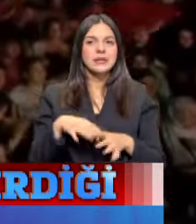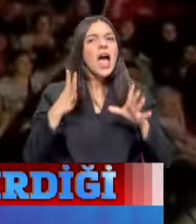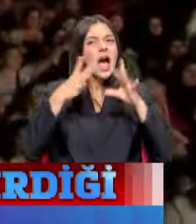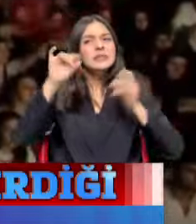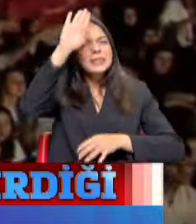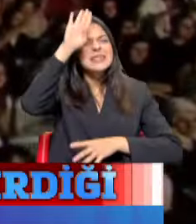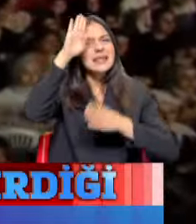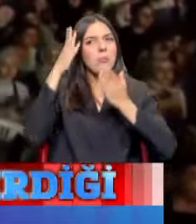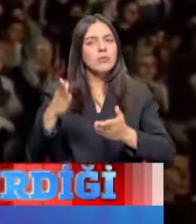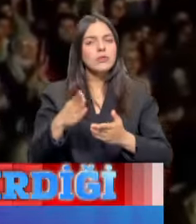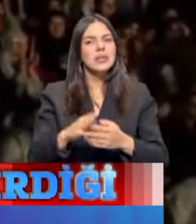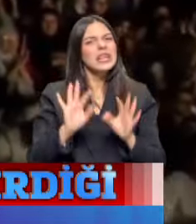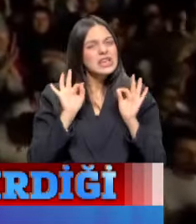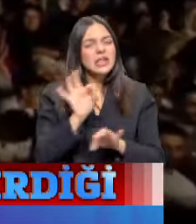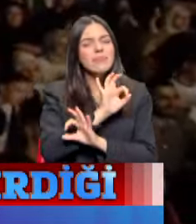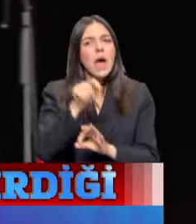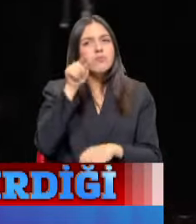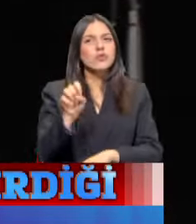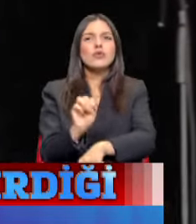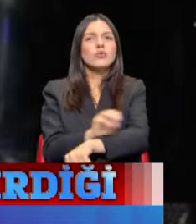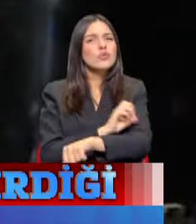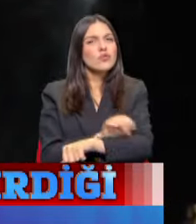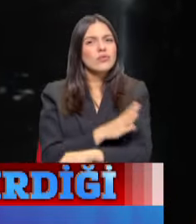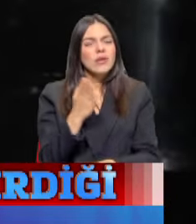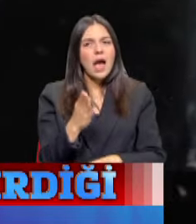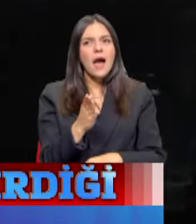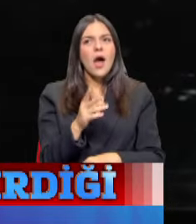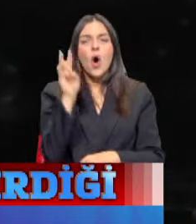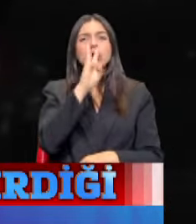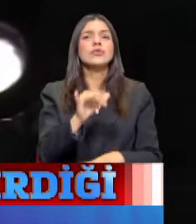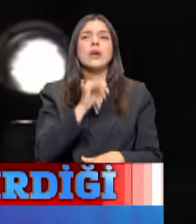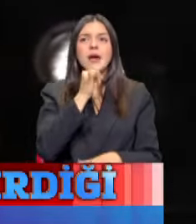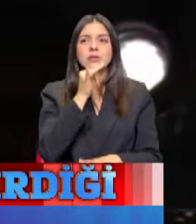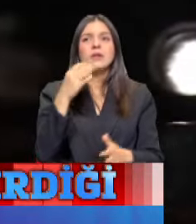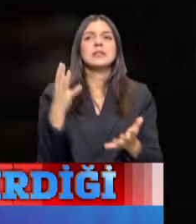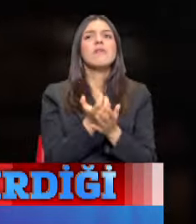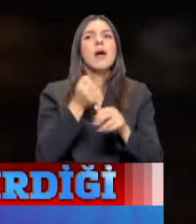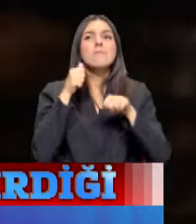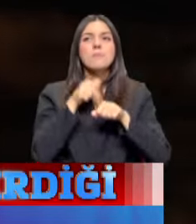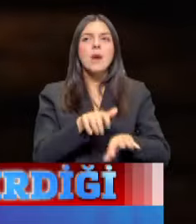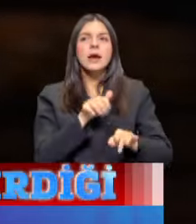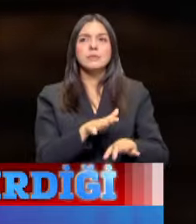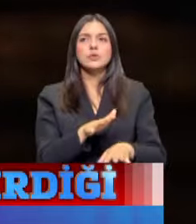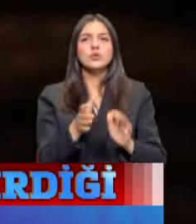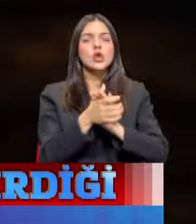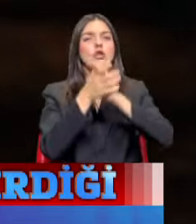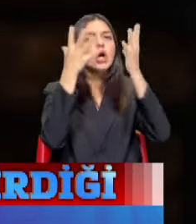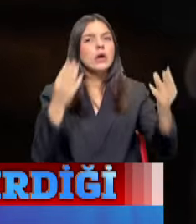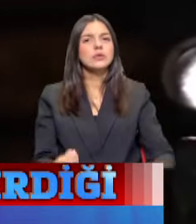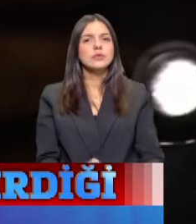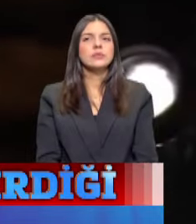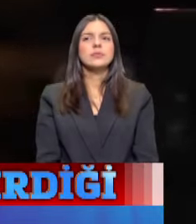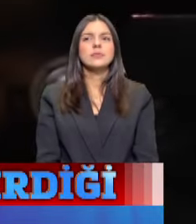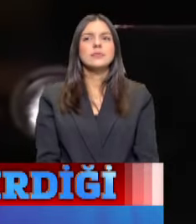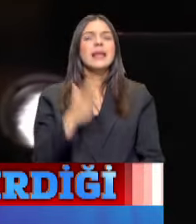mıyız İstanbul? İşte tam da bu duyguyla 30 Ağustos Zafer Bayramımız kutlu